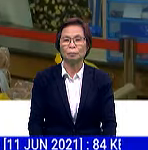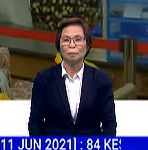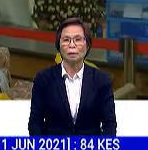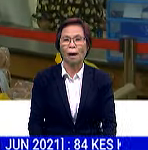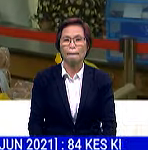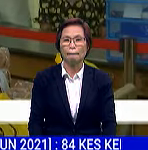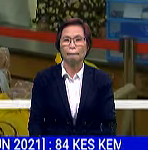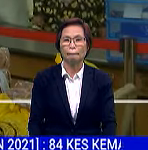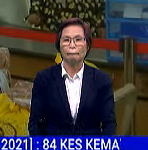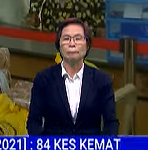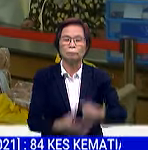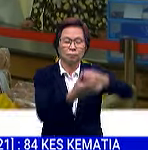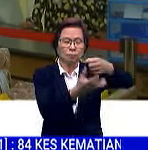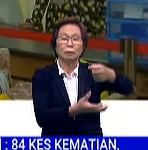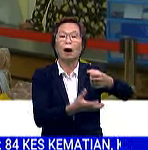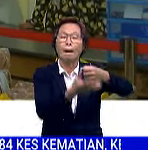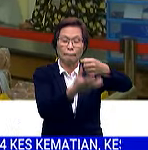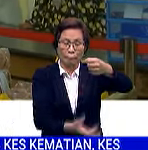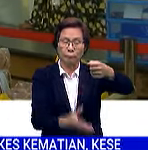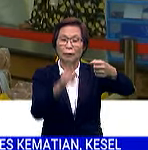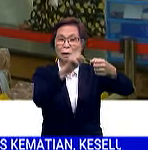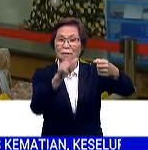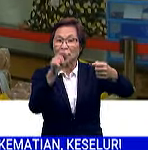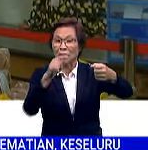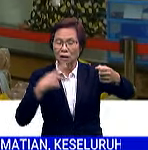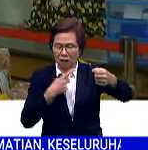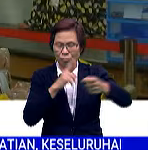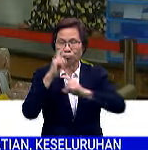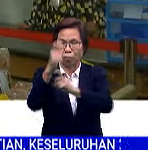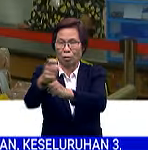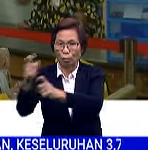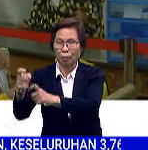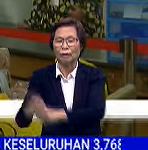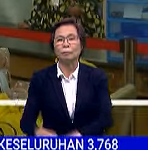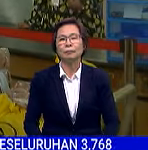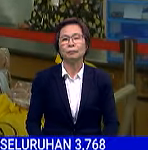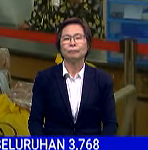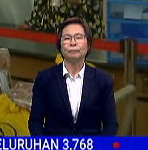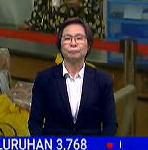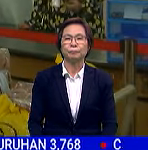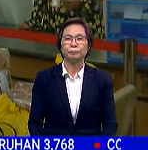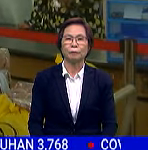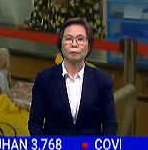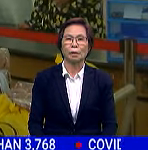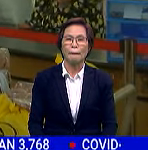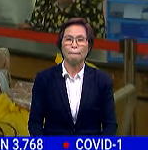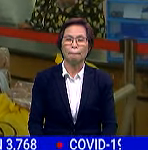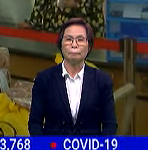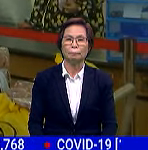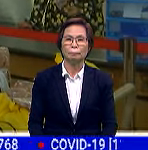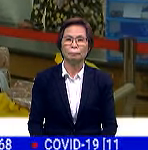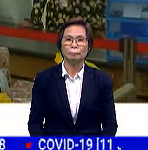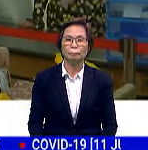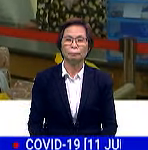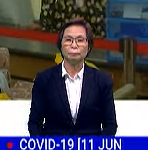Ini dari segi peruntukan zakat kita bagilah ya, untuk penggunaan orang dan sebagainya. So di bawah fizabilillah,